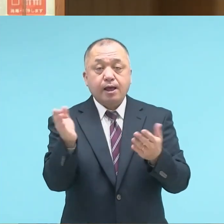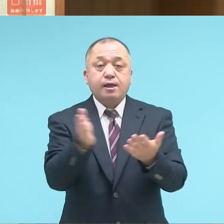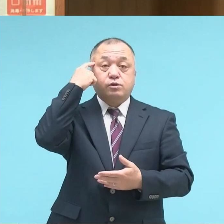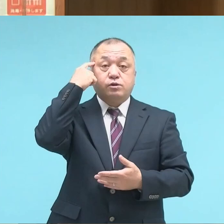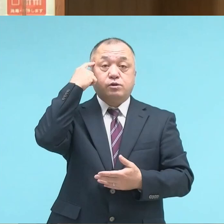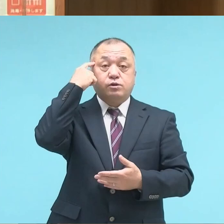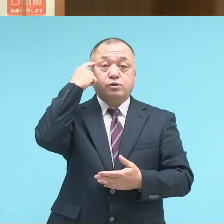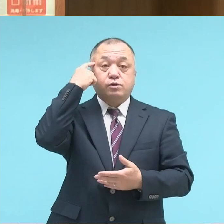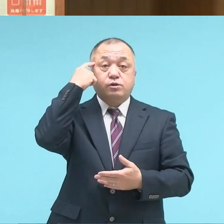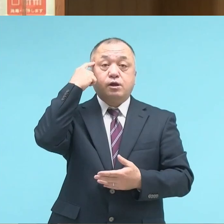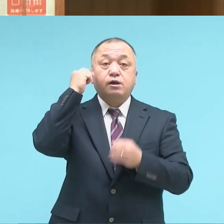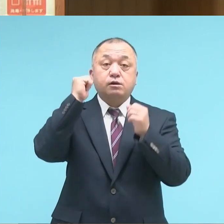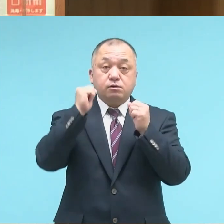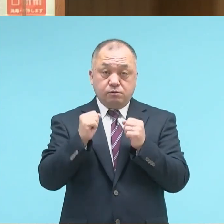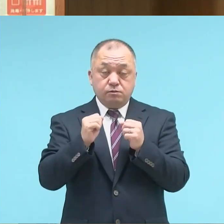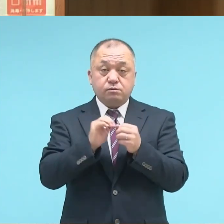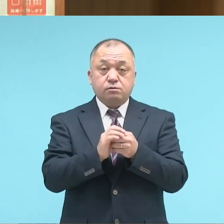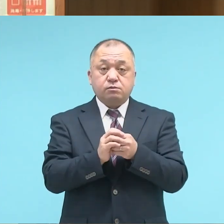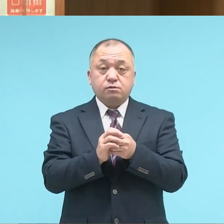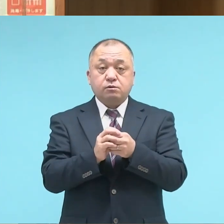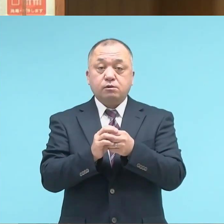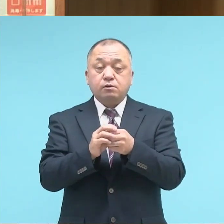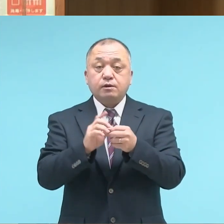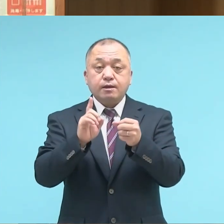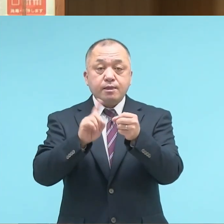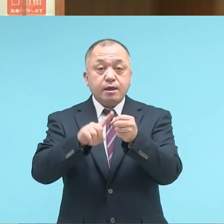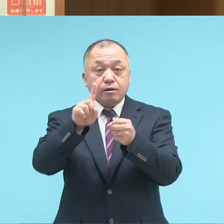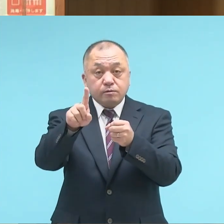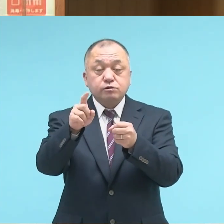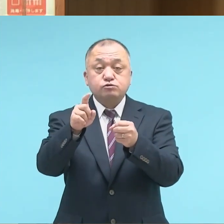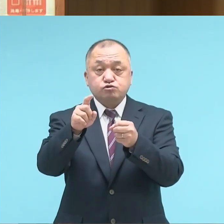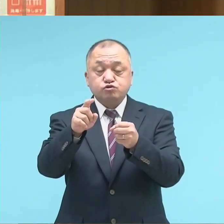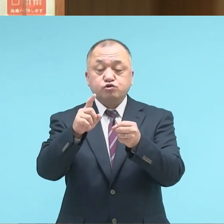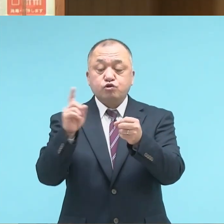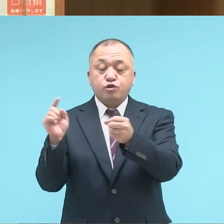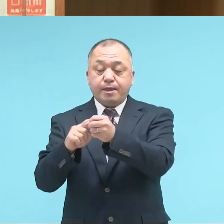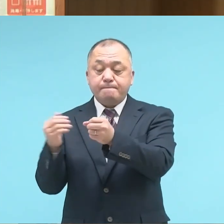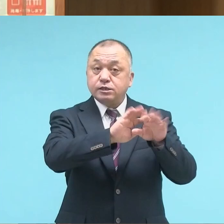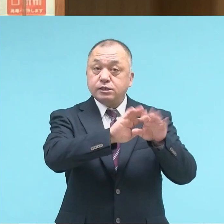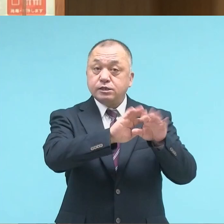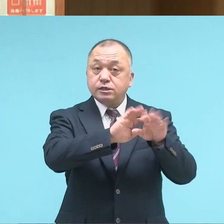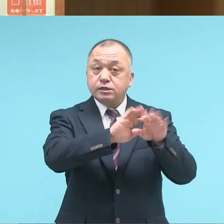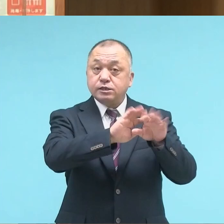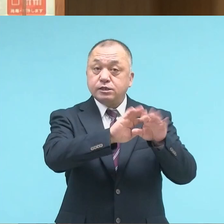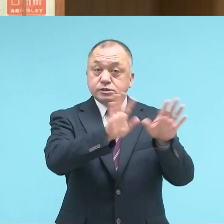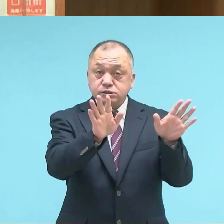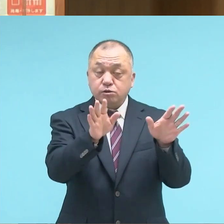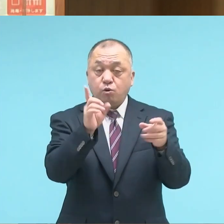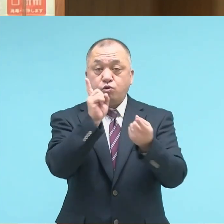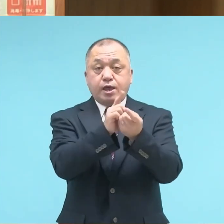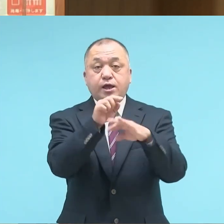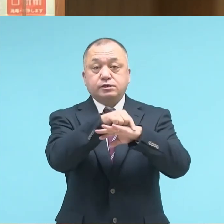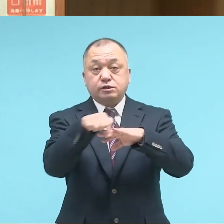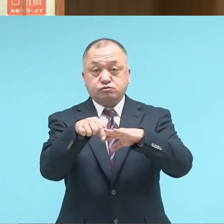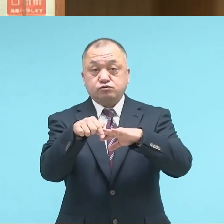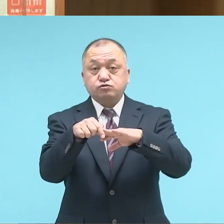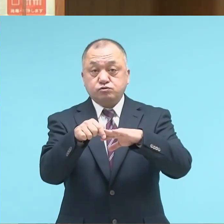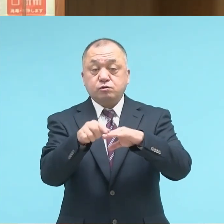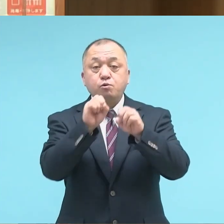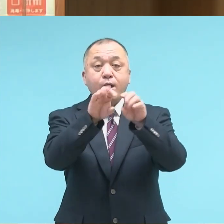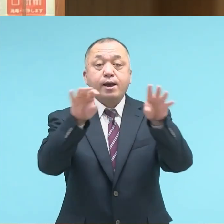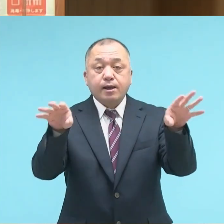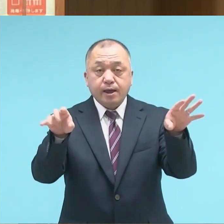たいというふうに思いますし、また年明けまで続く年末年始における対策の声かけ